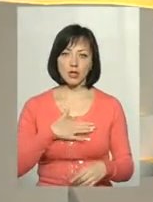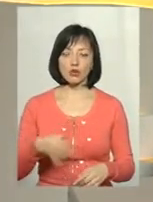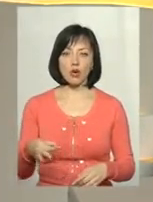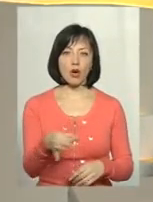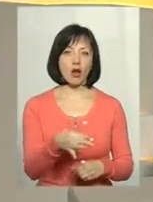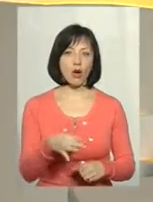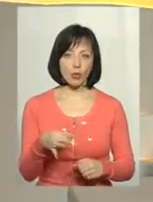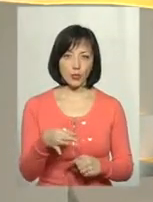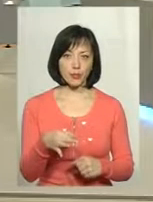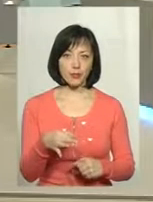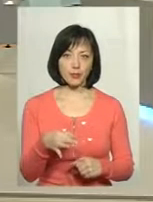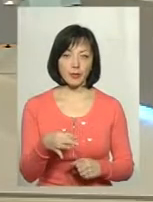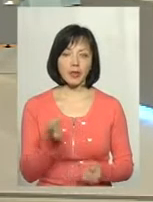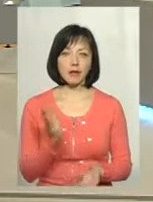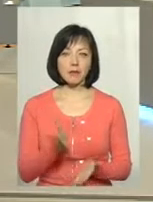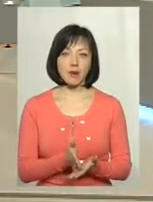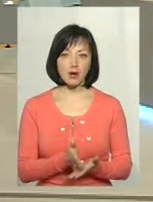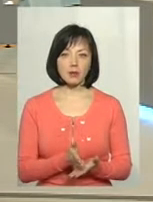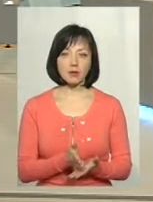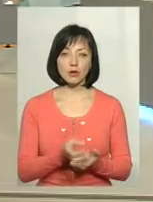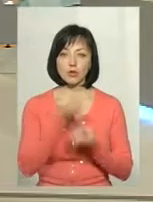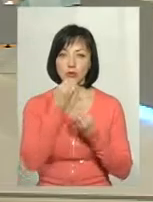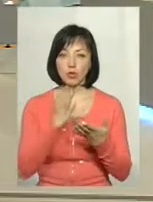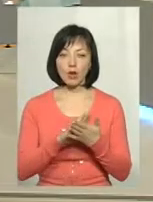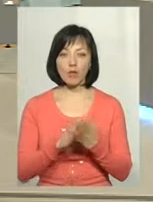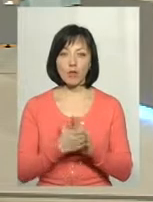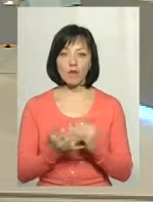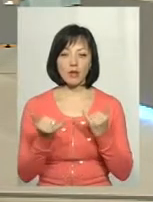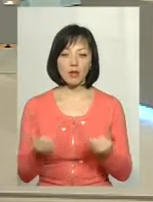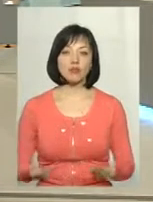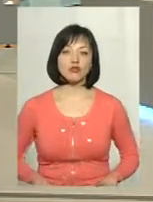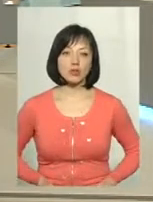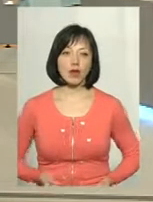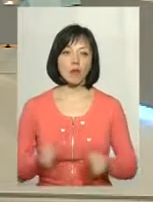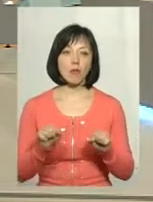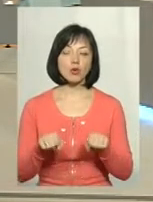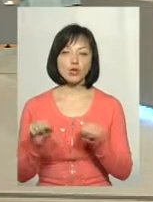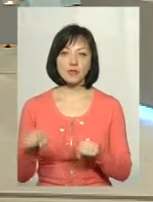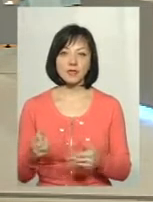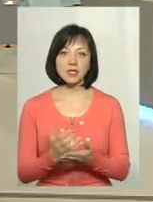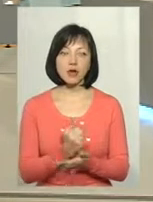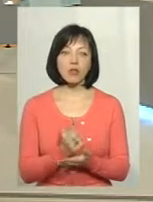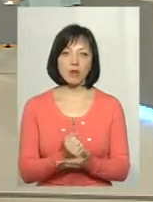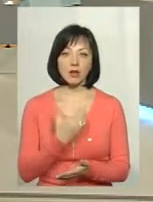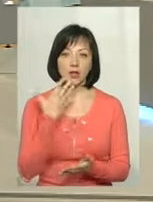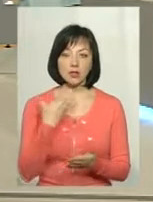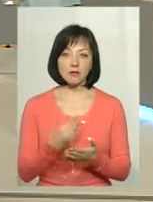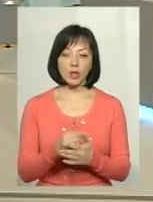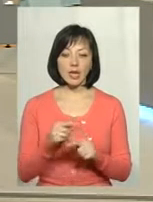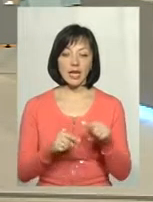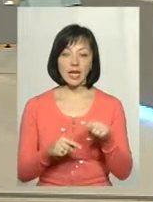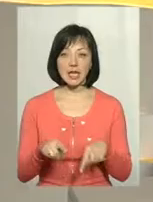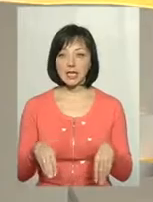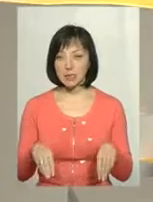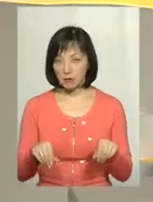краю, матимуть достойні умови для життя, можливість заробляти на своїй рідній